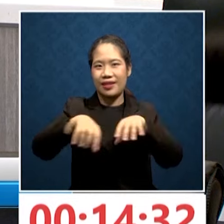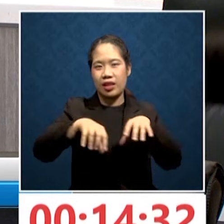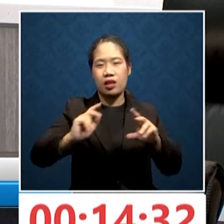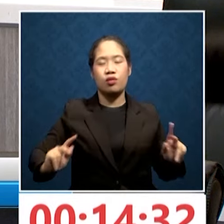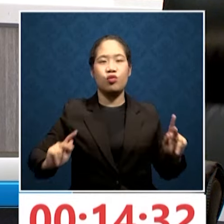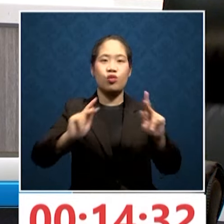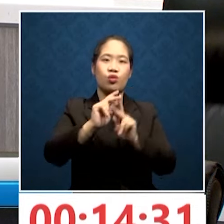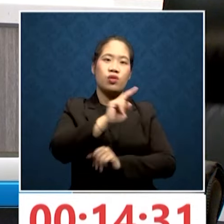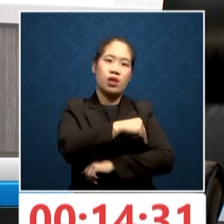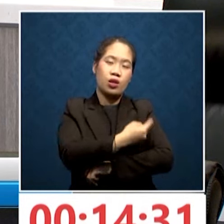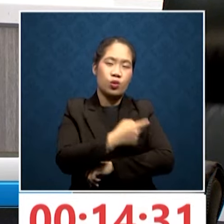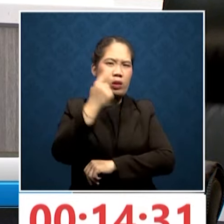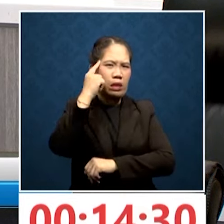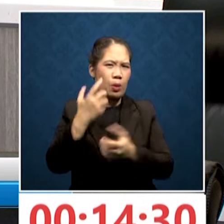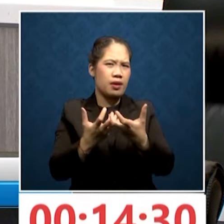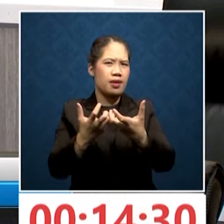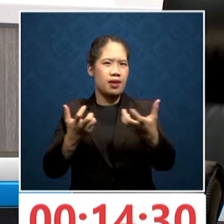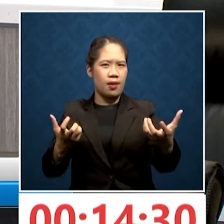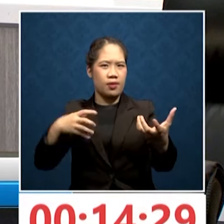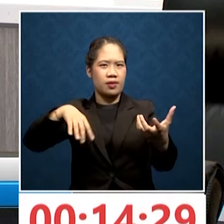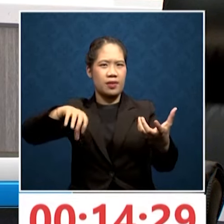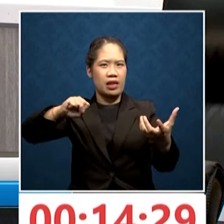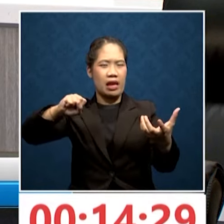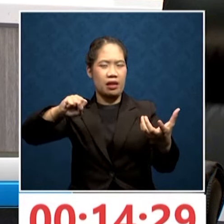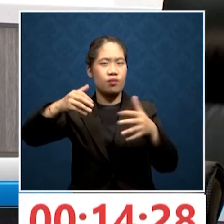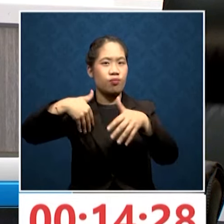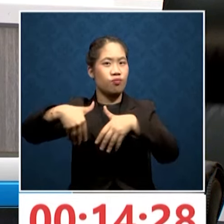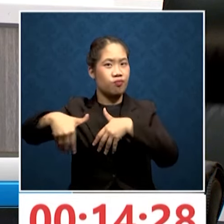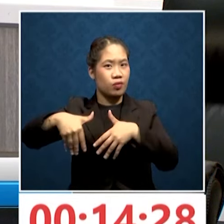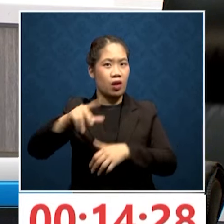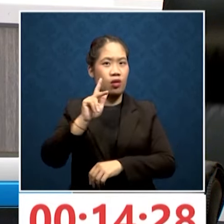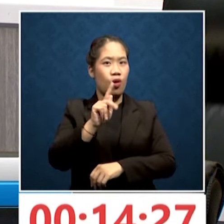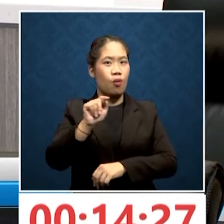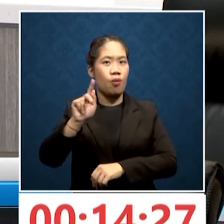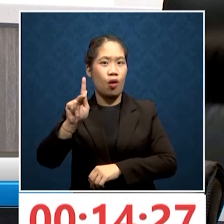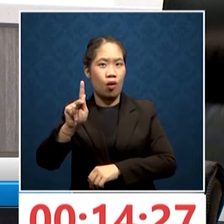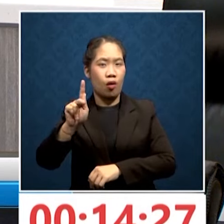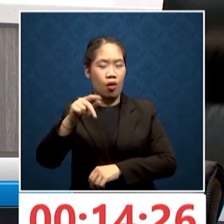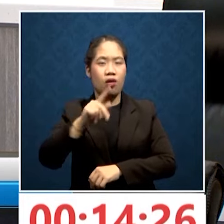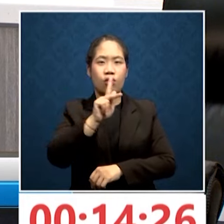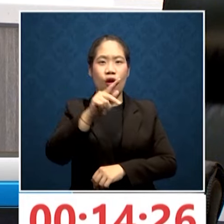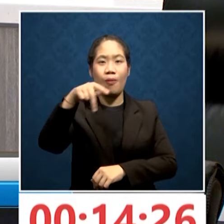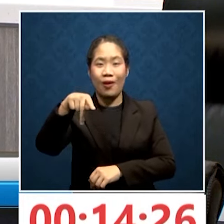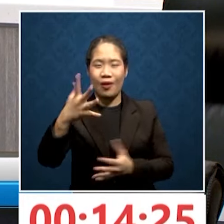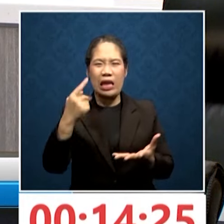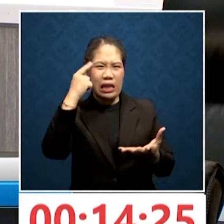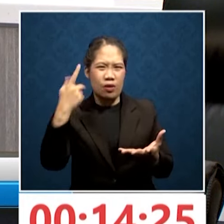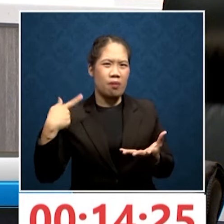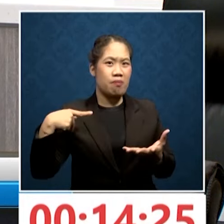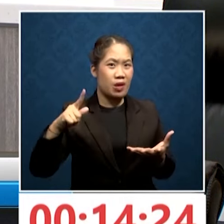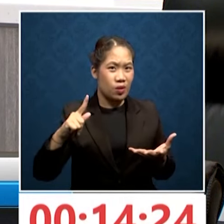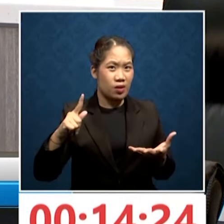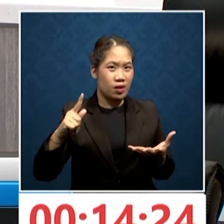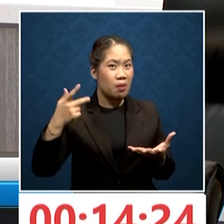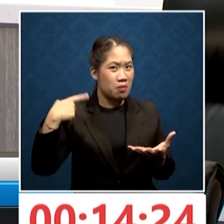งสาธารณสุขออกจากสำนักงานข้าราชการพลเรือนหรือกพ.จะก่อให้เกิดประโยชน์ต่อบุคล